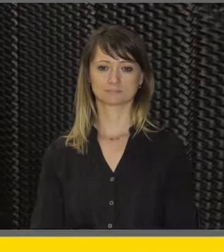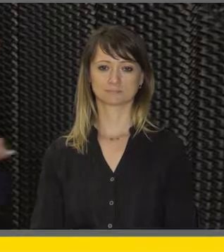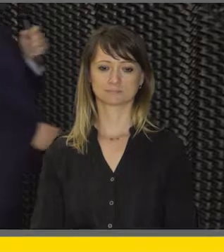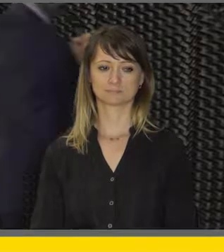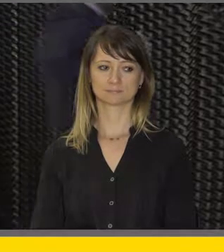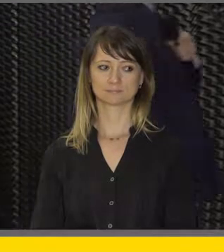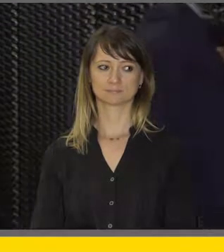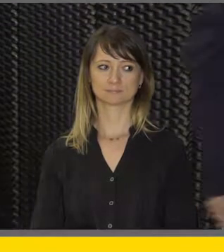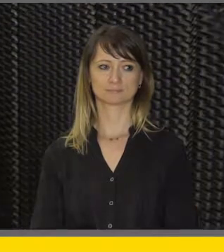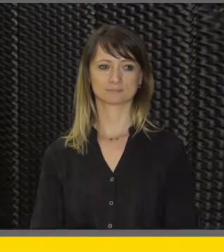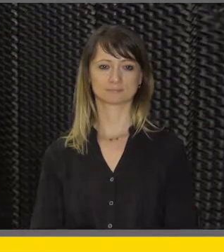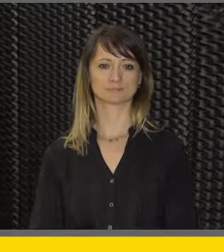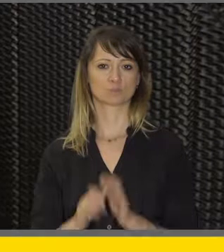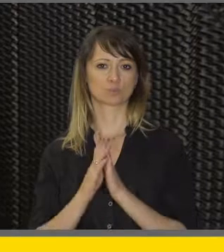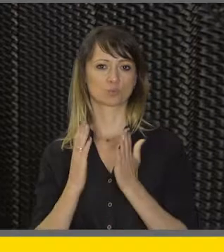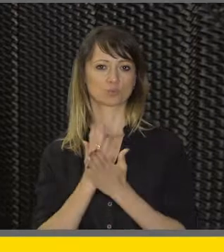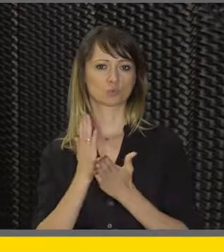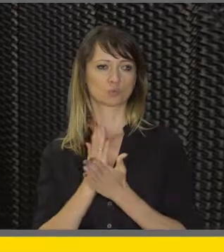Mogę prosić o wsparcie?